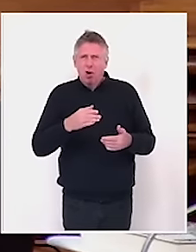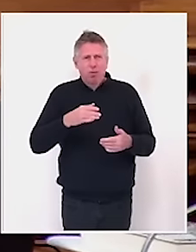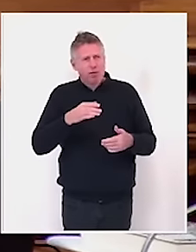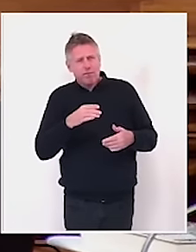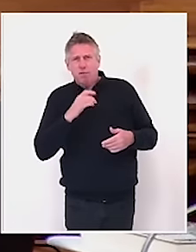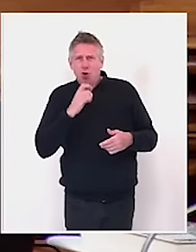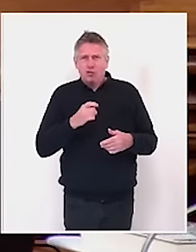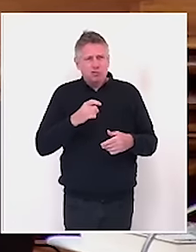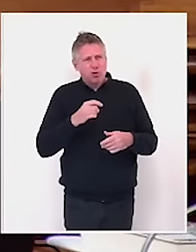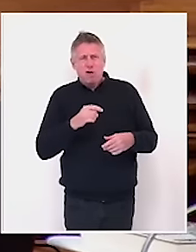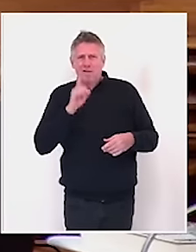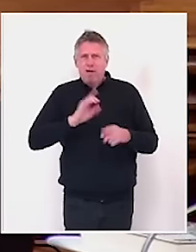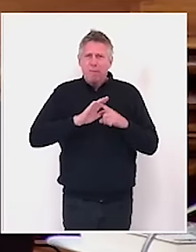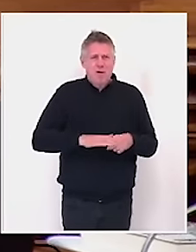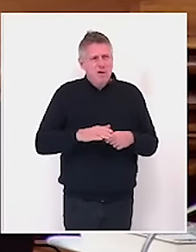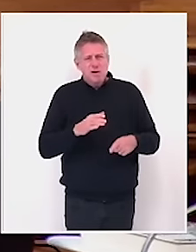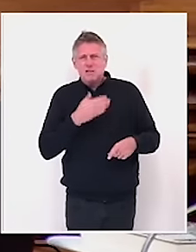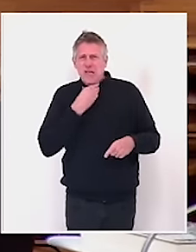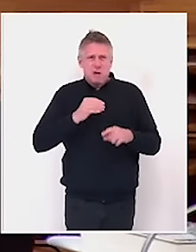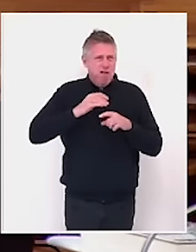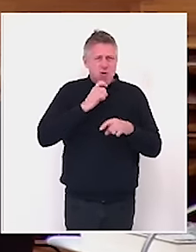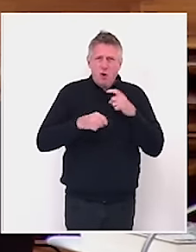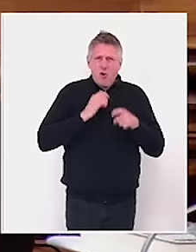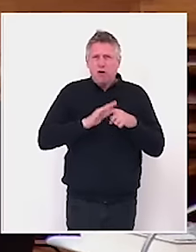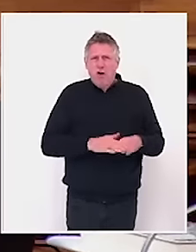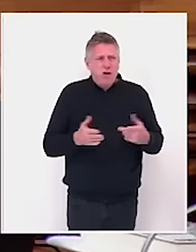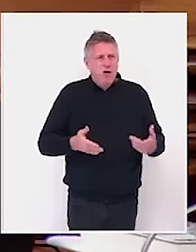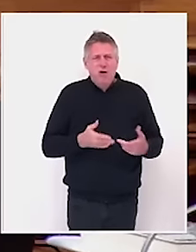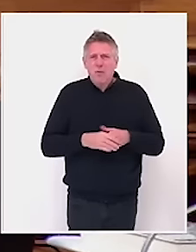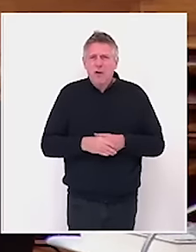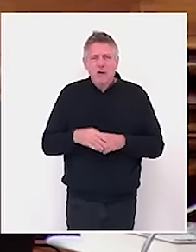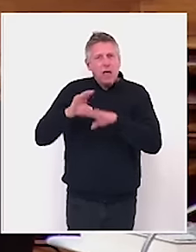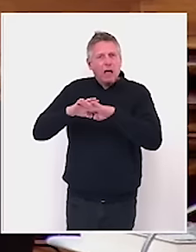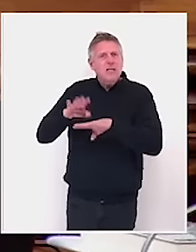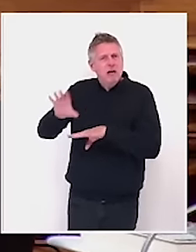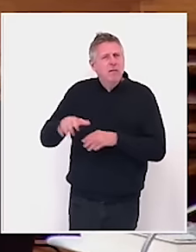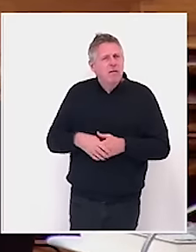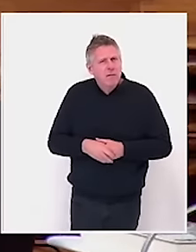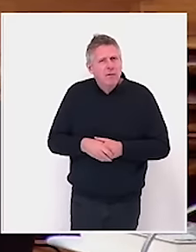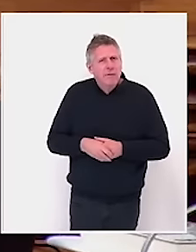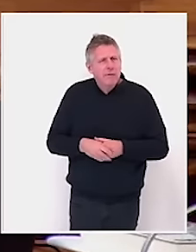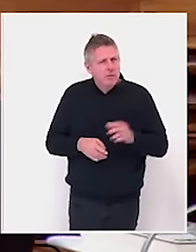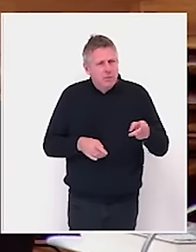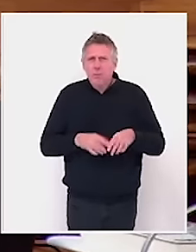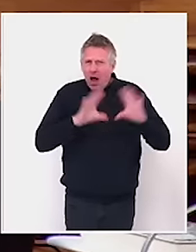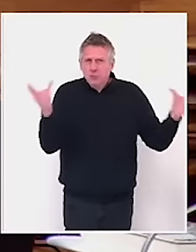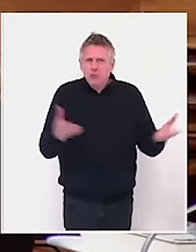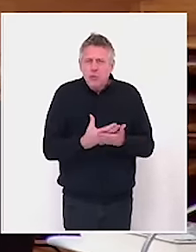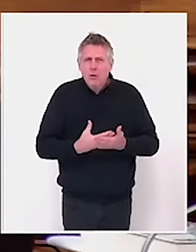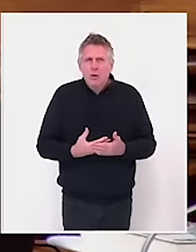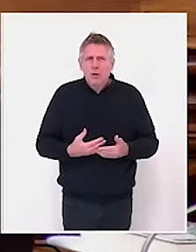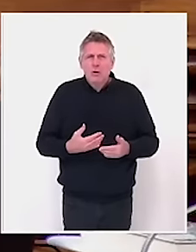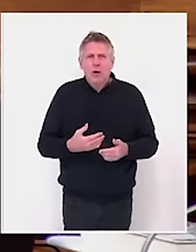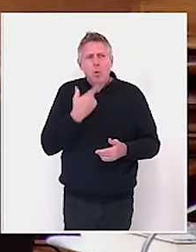sexuelle. Pourquoi c'est les quartiers? Pourquoi ce serait les quartiers uniquement? Vous dites pas uniquement, mais enfin vous ciblez quand même une violence. Donc ça c'est un problème qui révèle aussi une